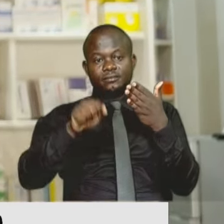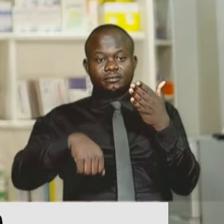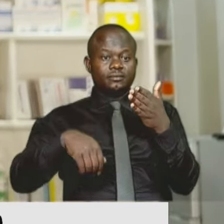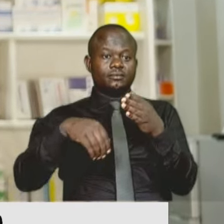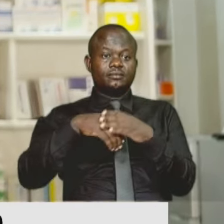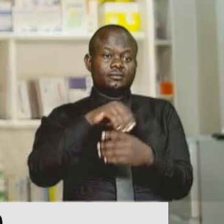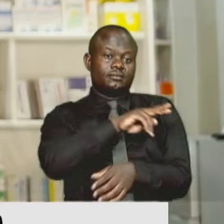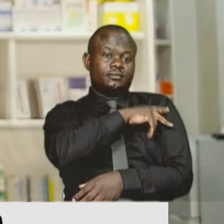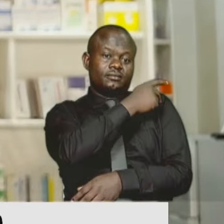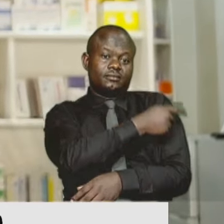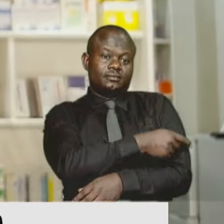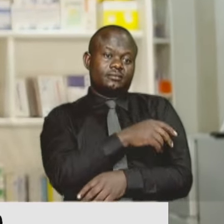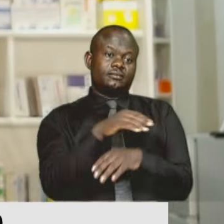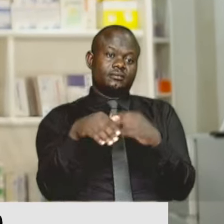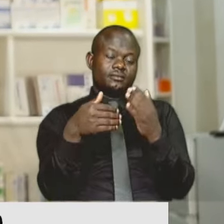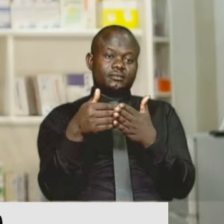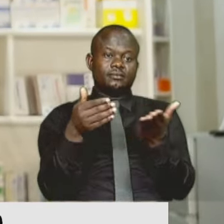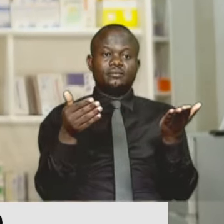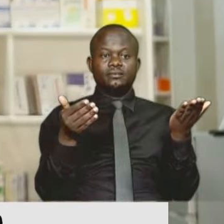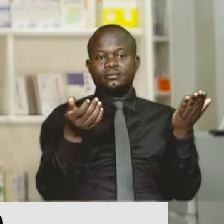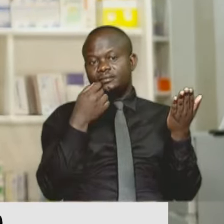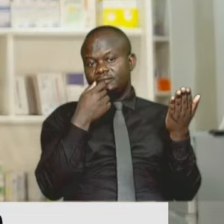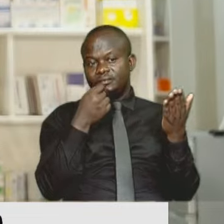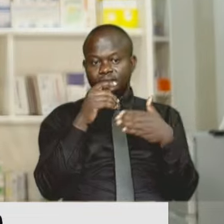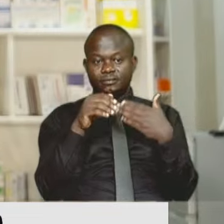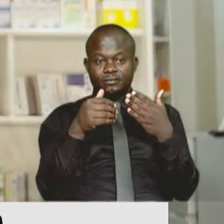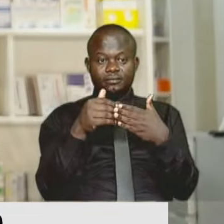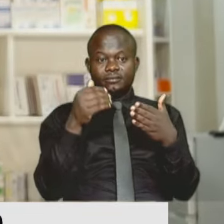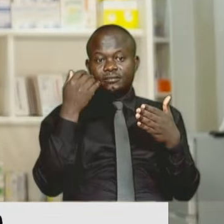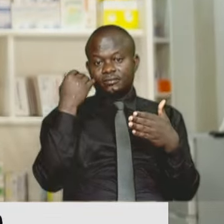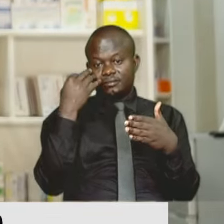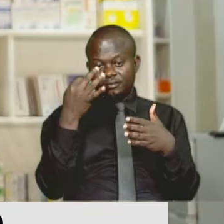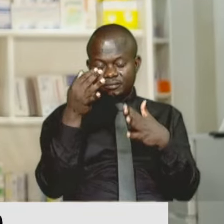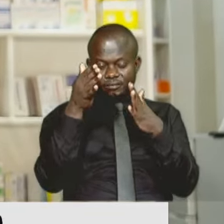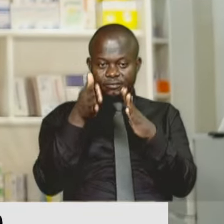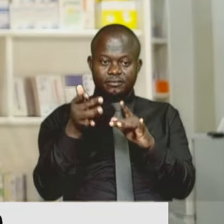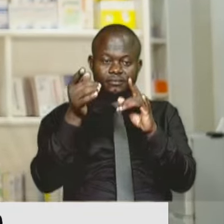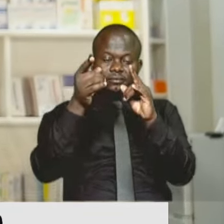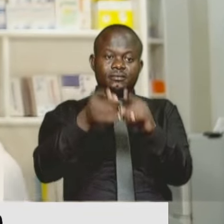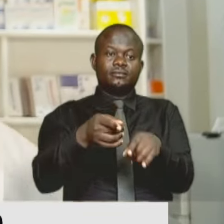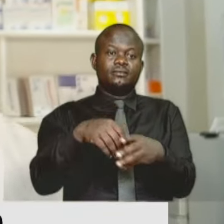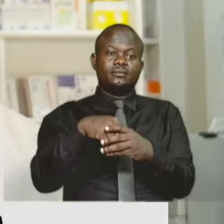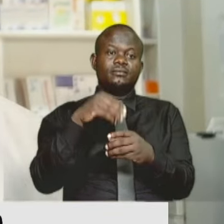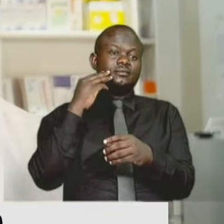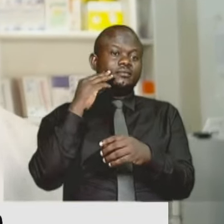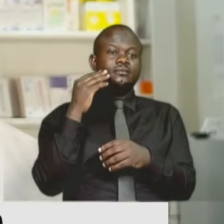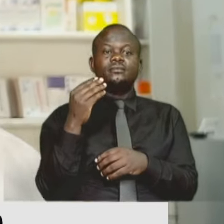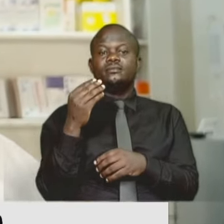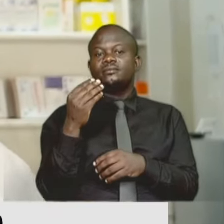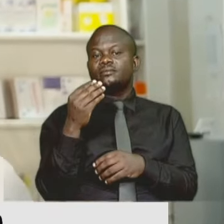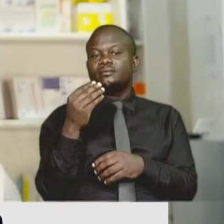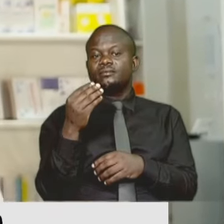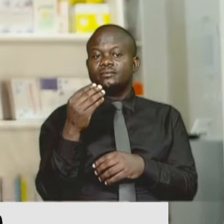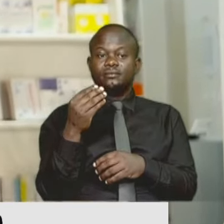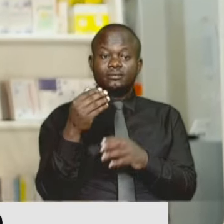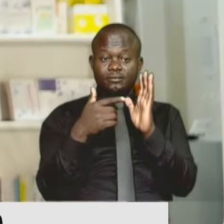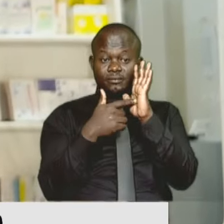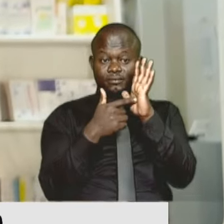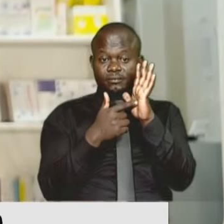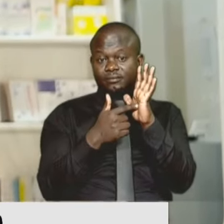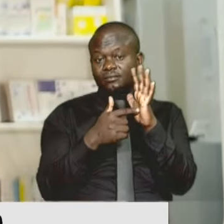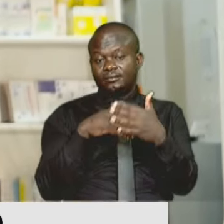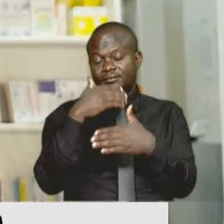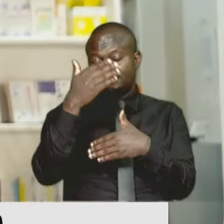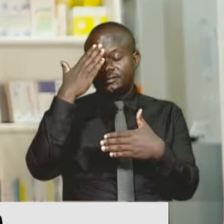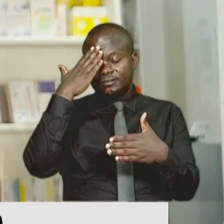akumva yahita agura imiti ya malariya. Iyo umuntu ageze hano rero wenda afite nk'ibimenyetso tubanza twamenya amakuru ye tukamenya